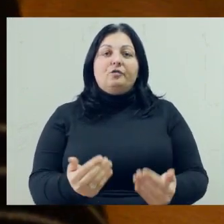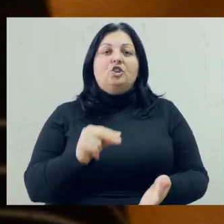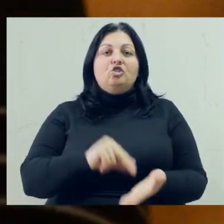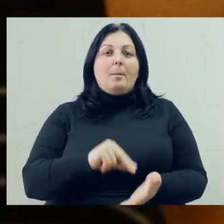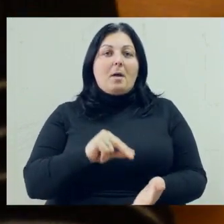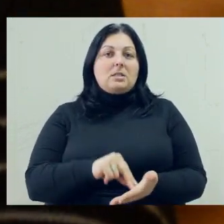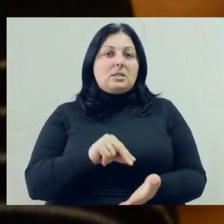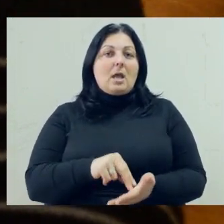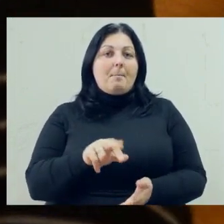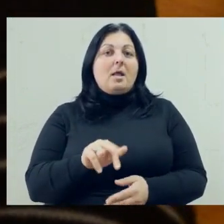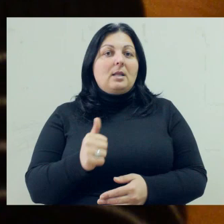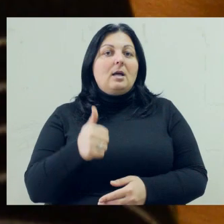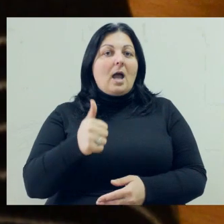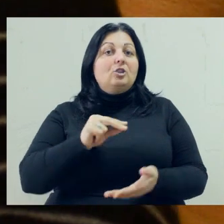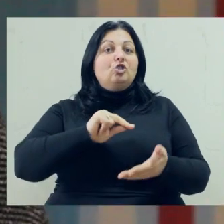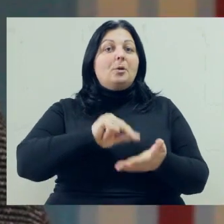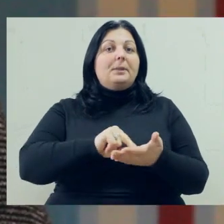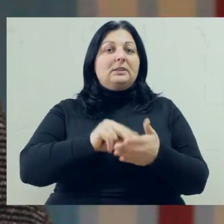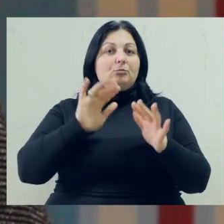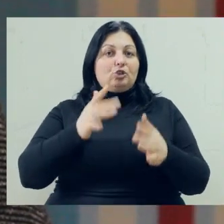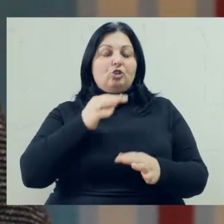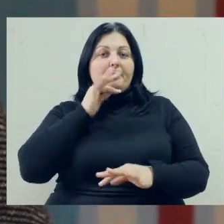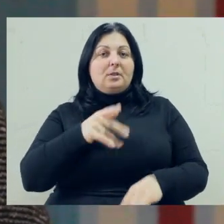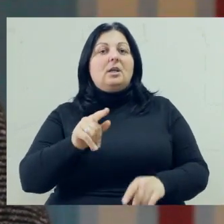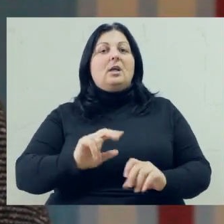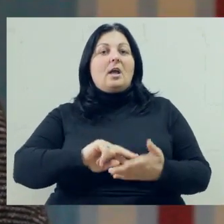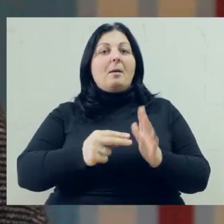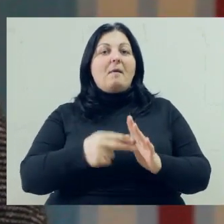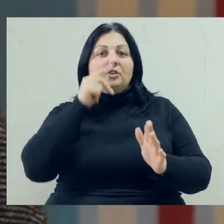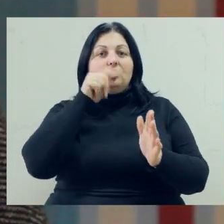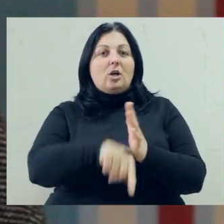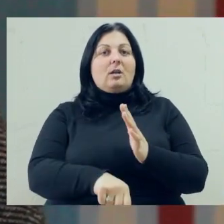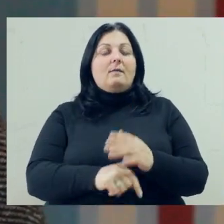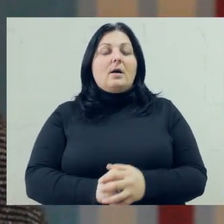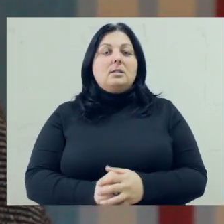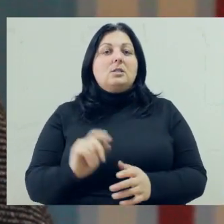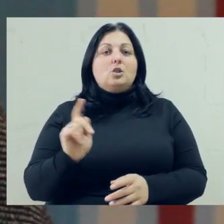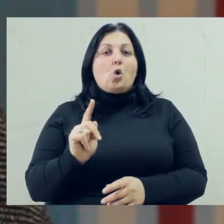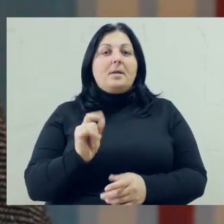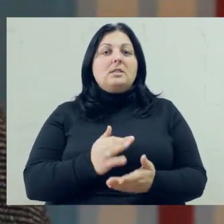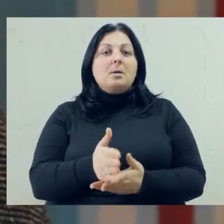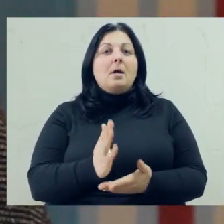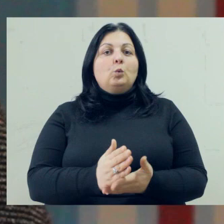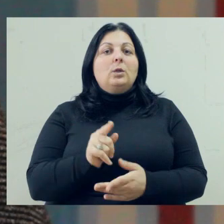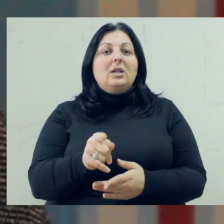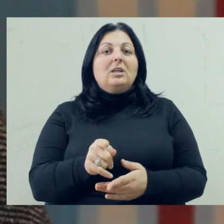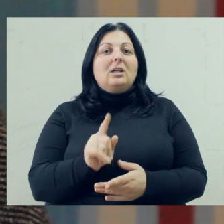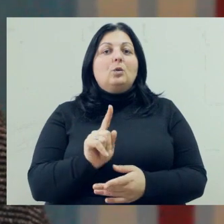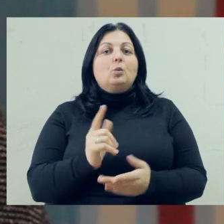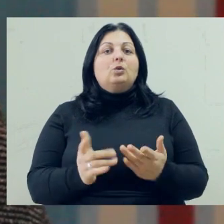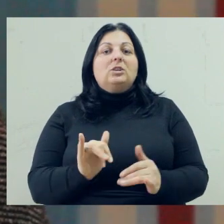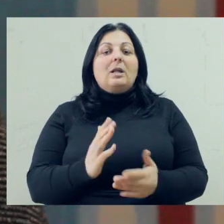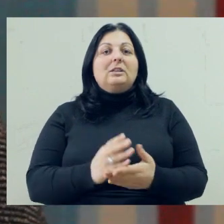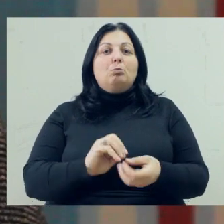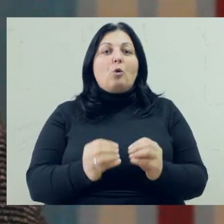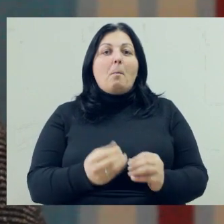bavshvis shepaseba. Dacă argi se pasă bicendeg, este ni gigma vin careva, sa nu intervențias, romelic mimartulia i ket kendrom